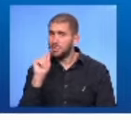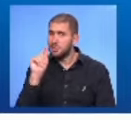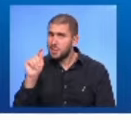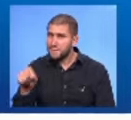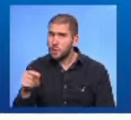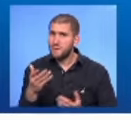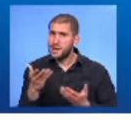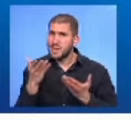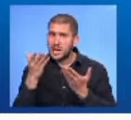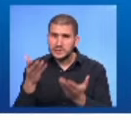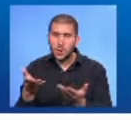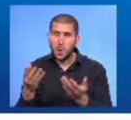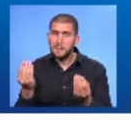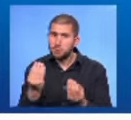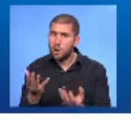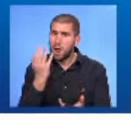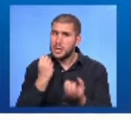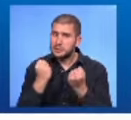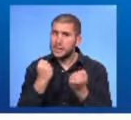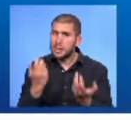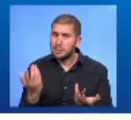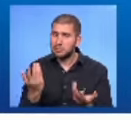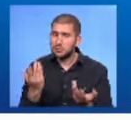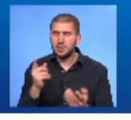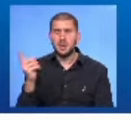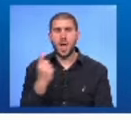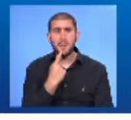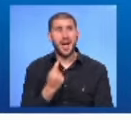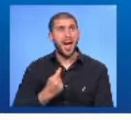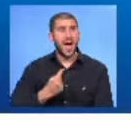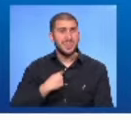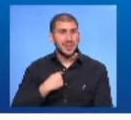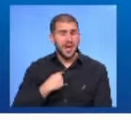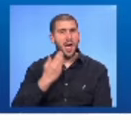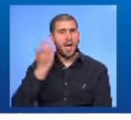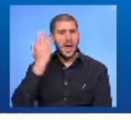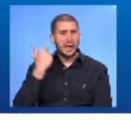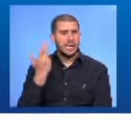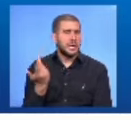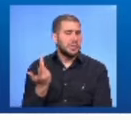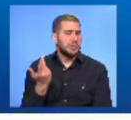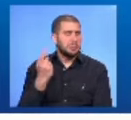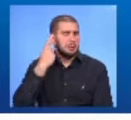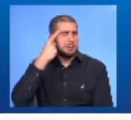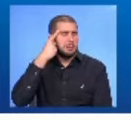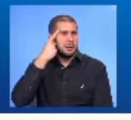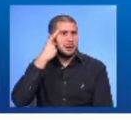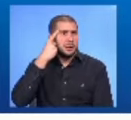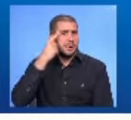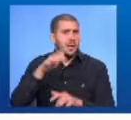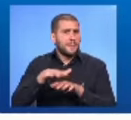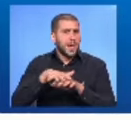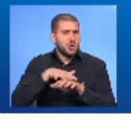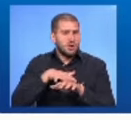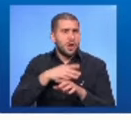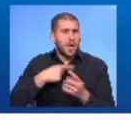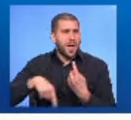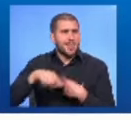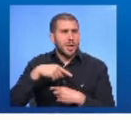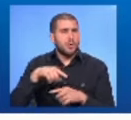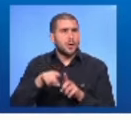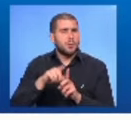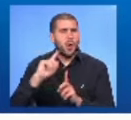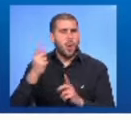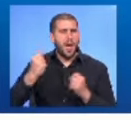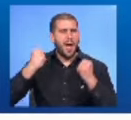ותסייע ותציל אתכם? היא אמרה, אני הייתי בכלל בתחושה שאנחנו בכל